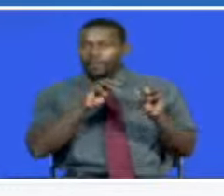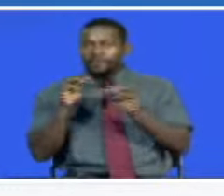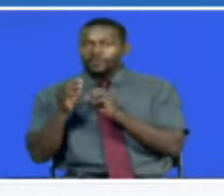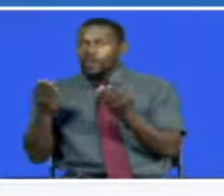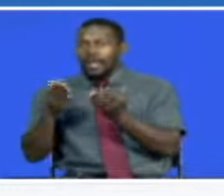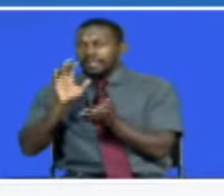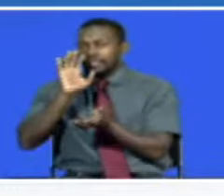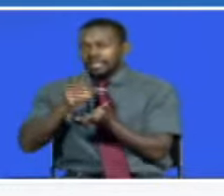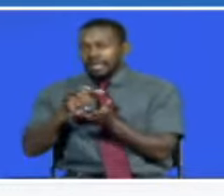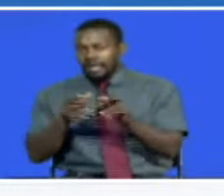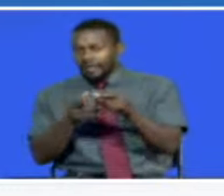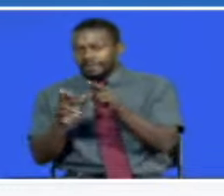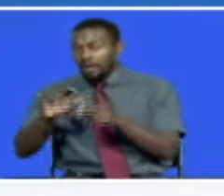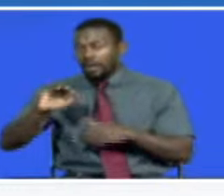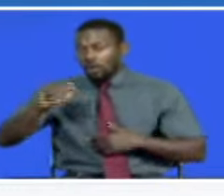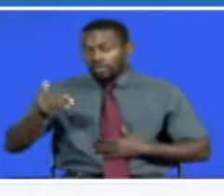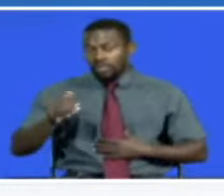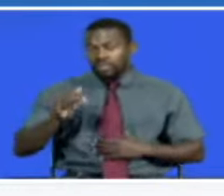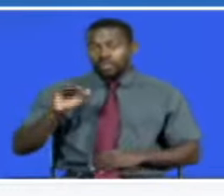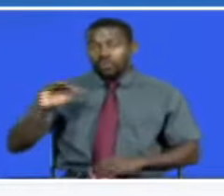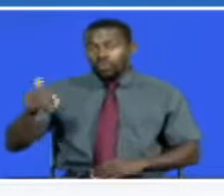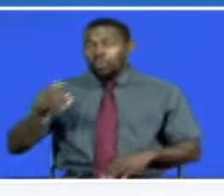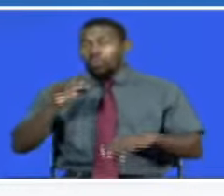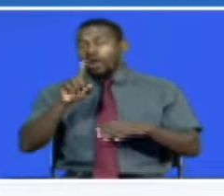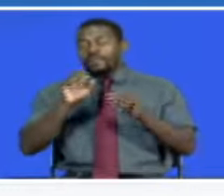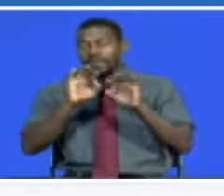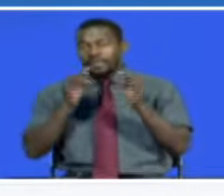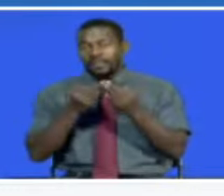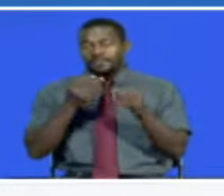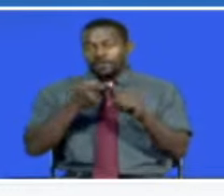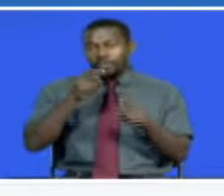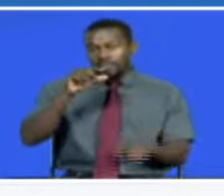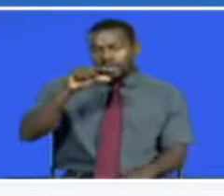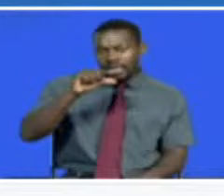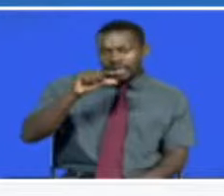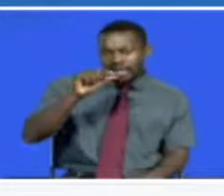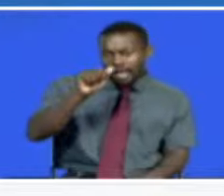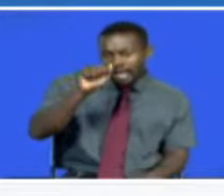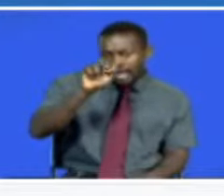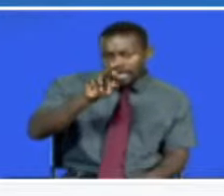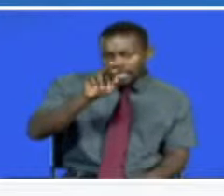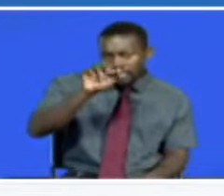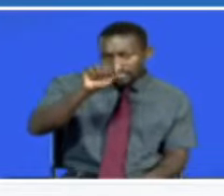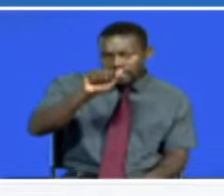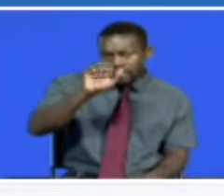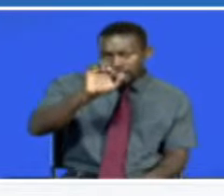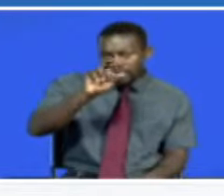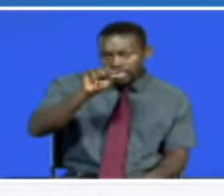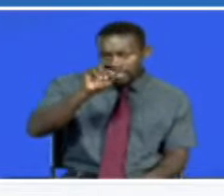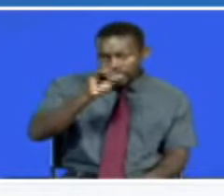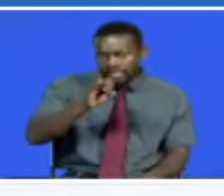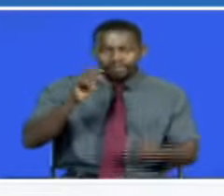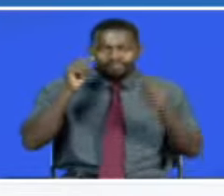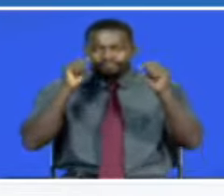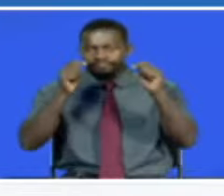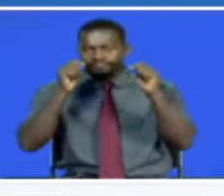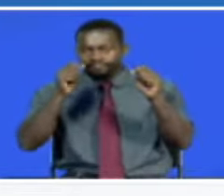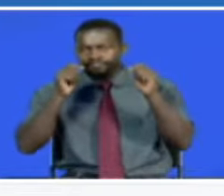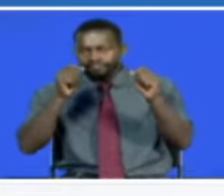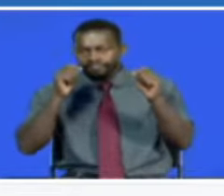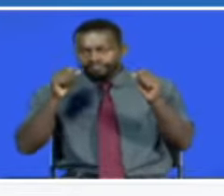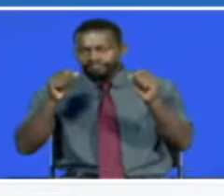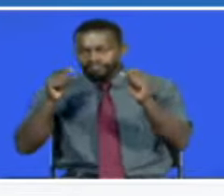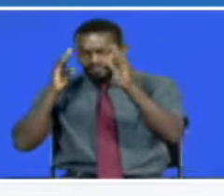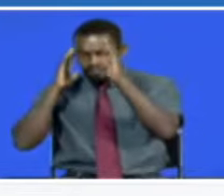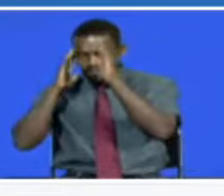Kaunti ya Tana River ambako familia moja katika eneo la Garsen imeandamana na kupinga ama kupiga kambi katika kituo cha